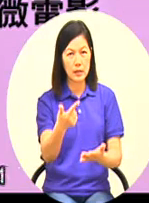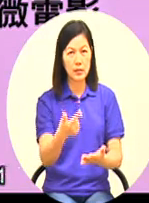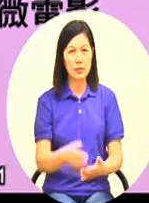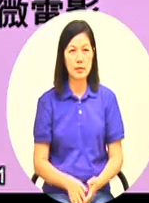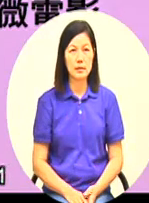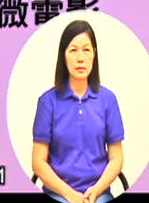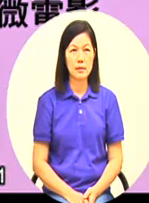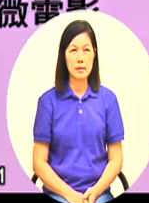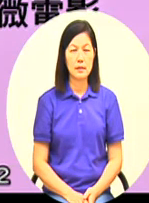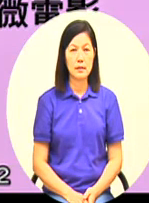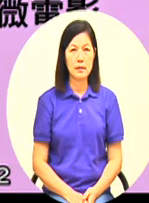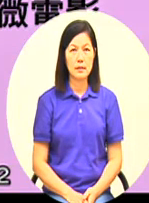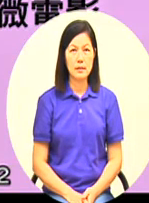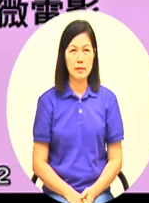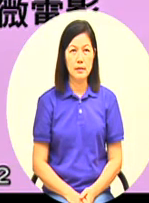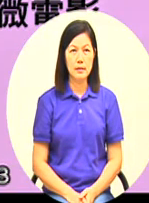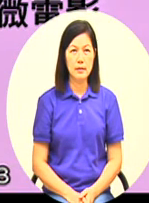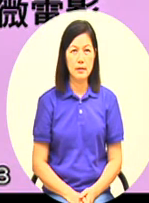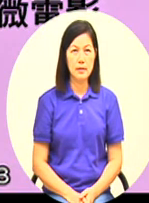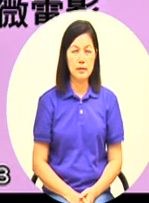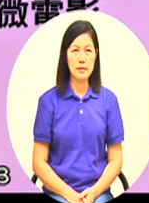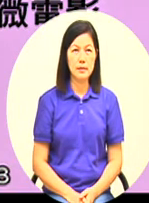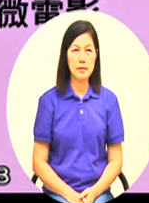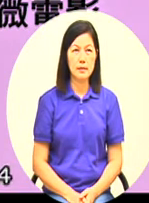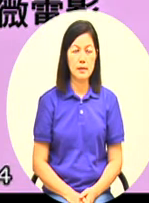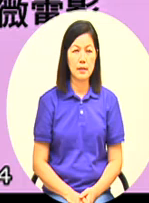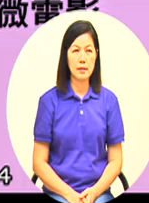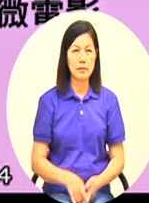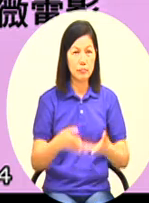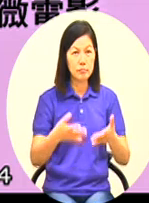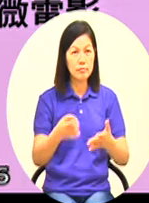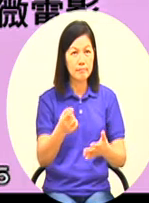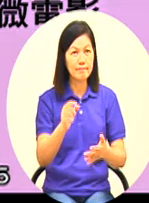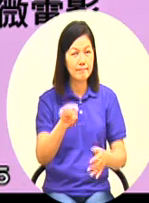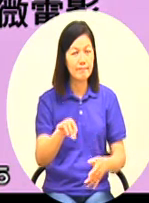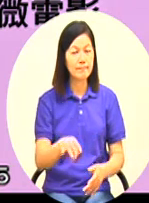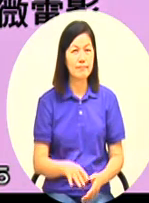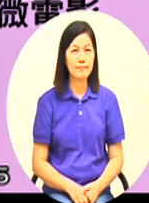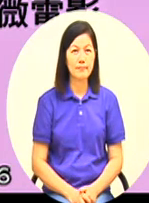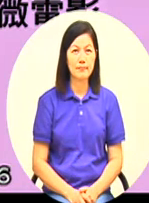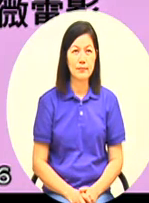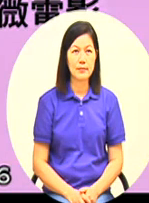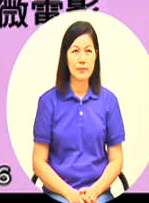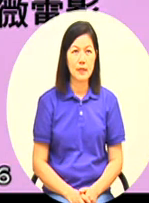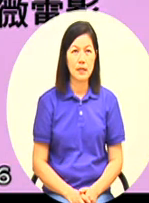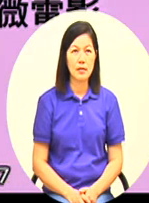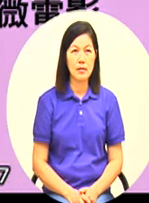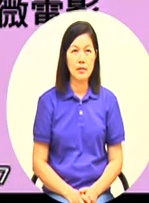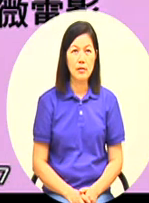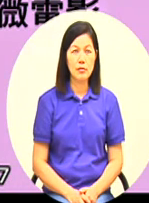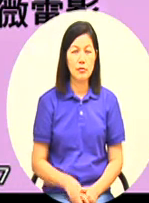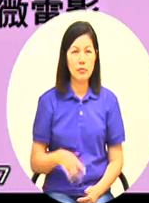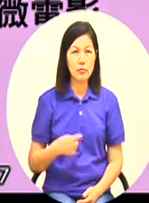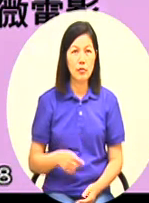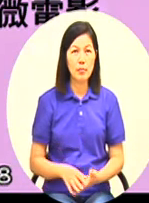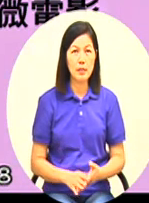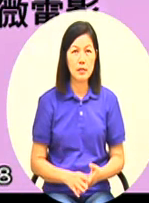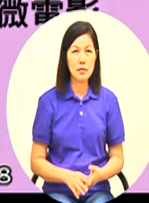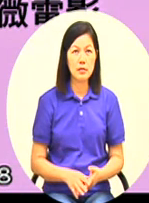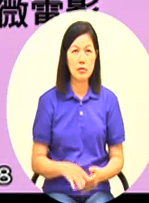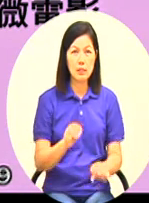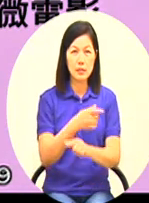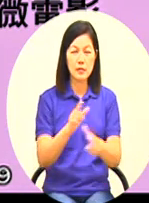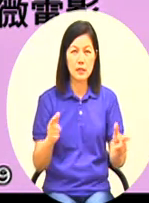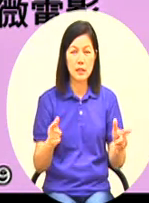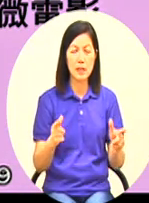多那重点是说我们有运用到多元的防火宣